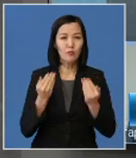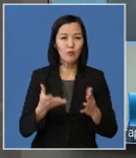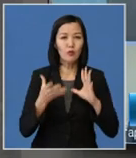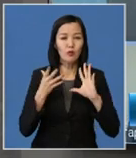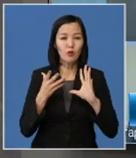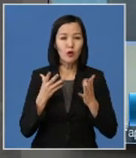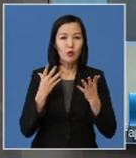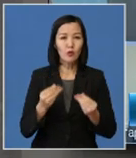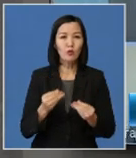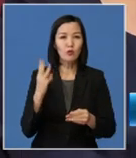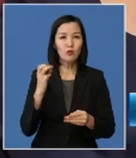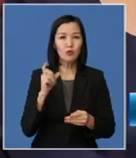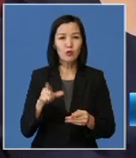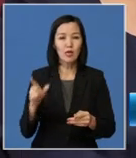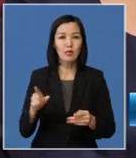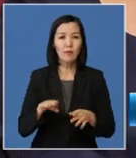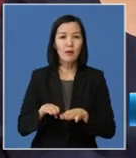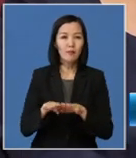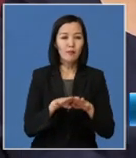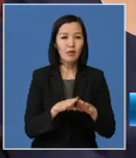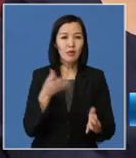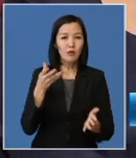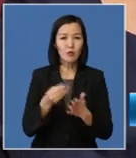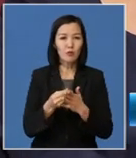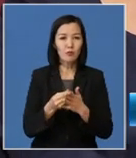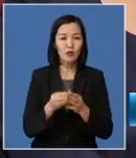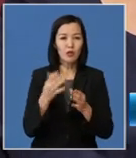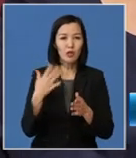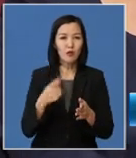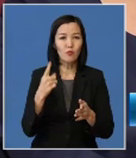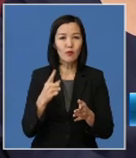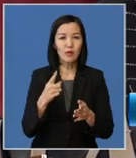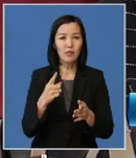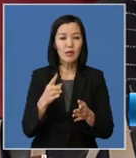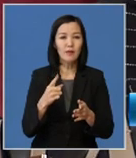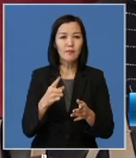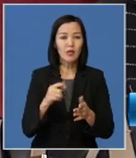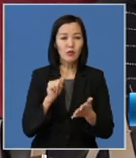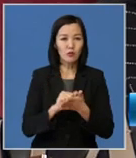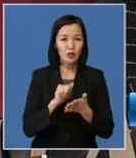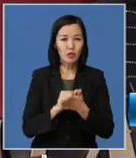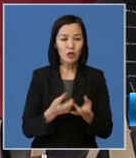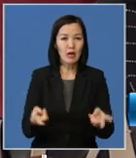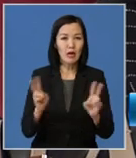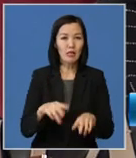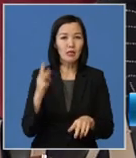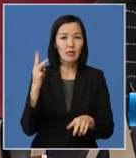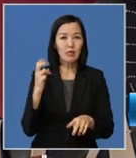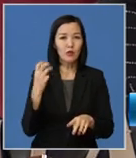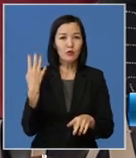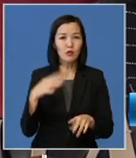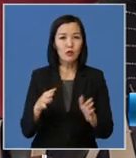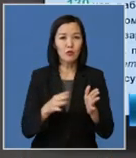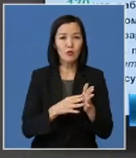облыста 300-ден аса адам бірыңғай жиынтық төлем төлесе, оның 51-і ғана өзектендірілген. Қалған 249 азаматтың төлемі